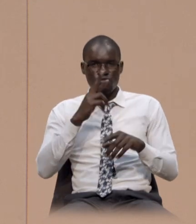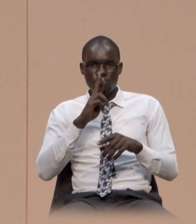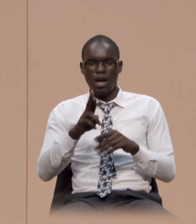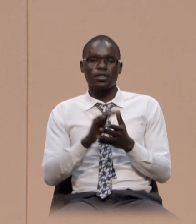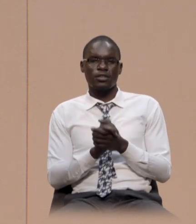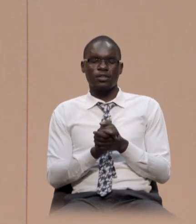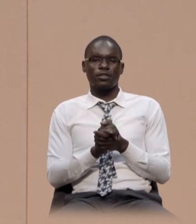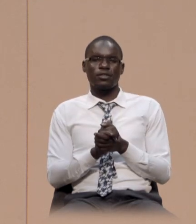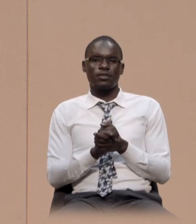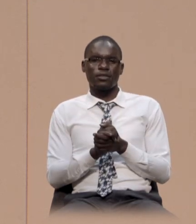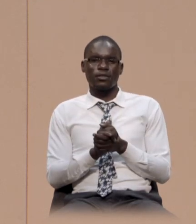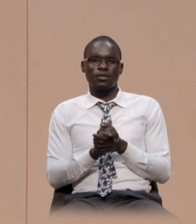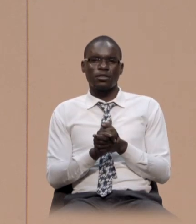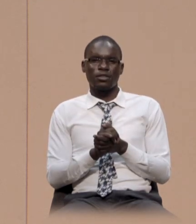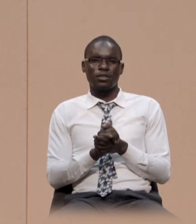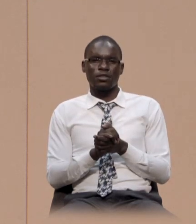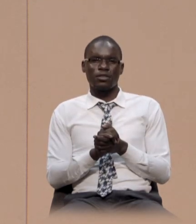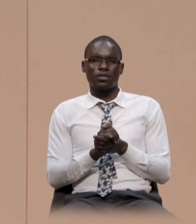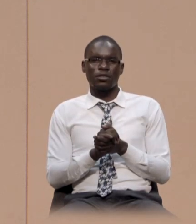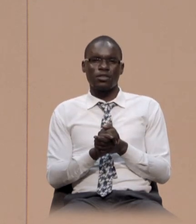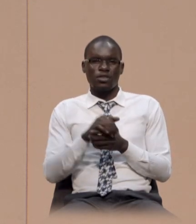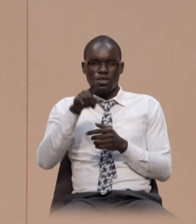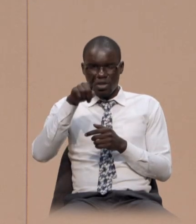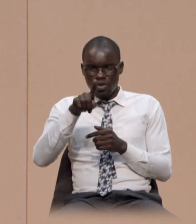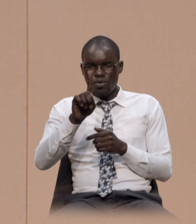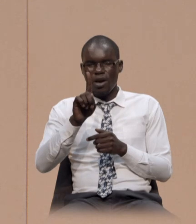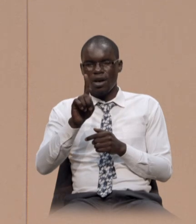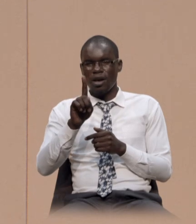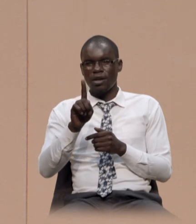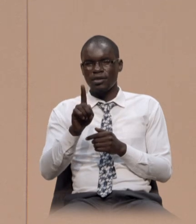your effectiveness. Wewe nia yako